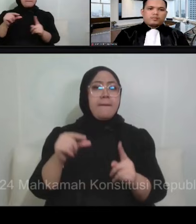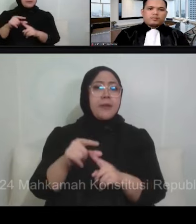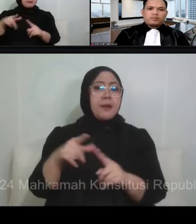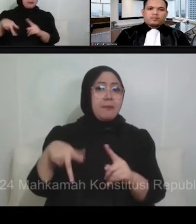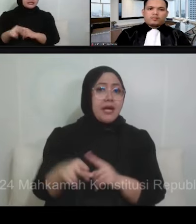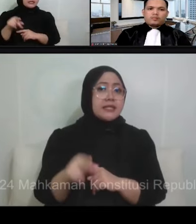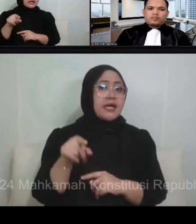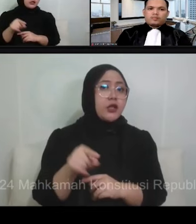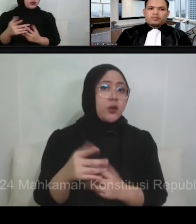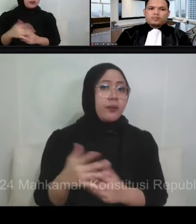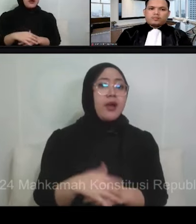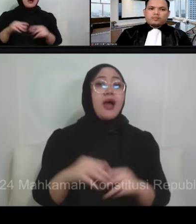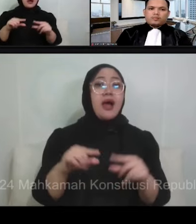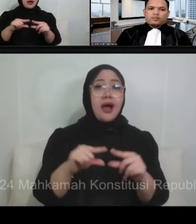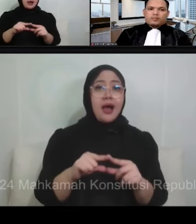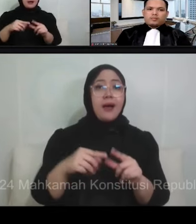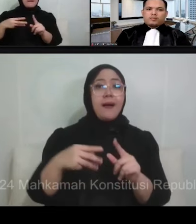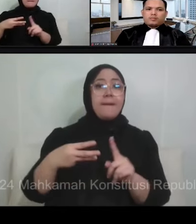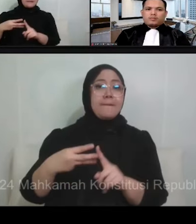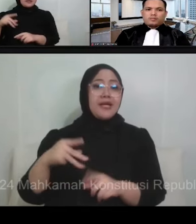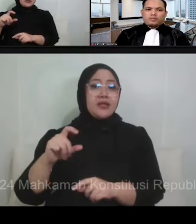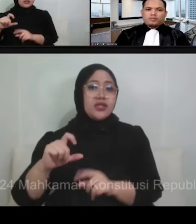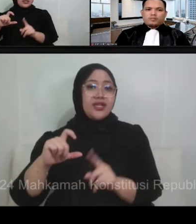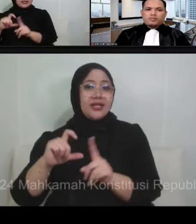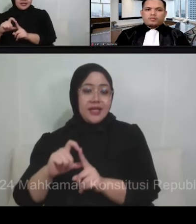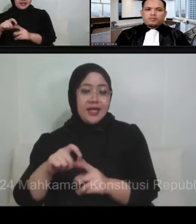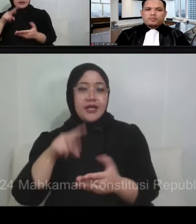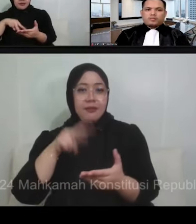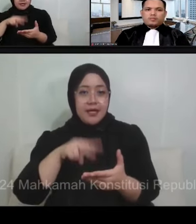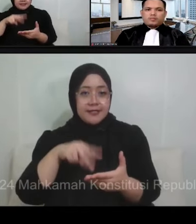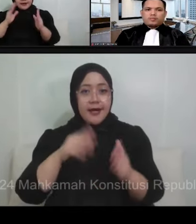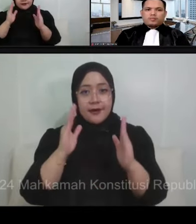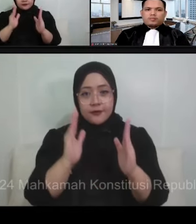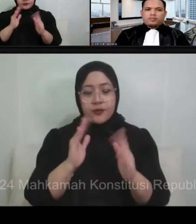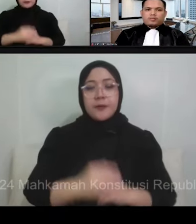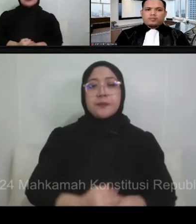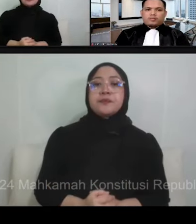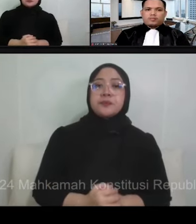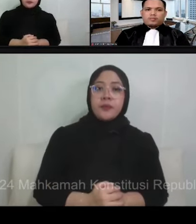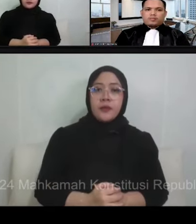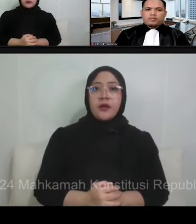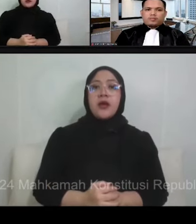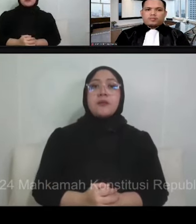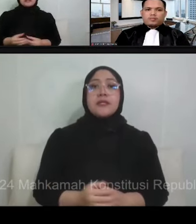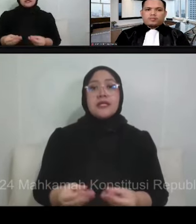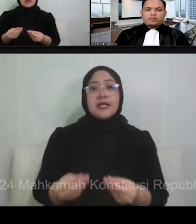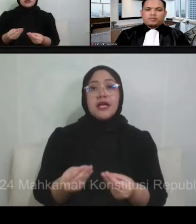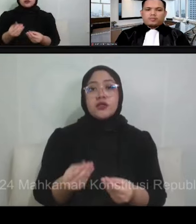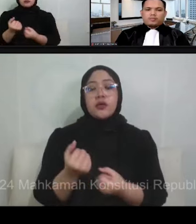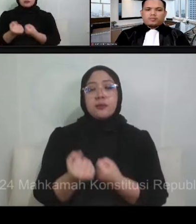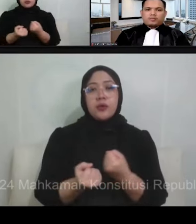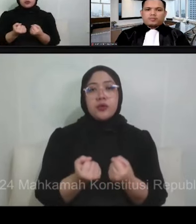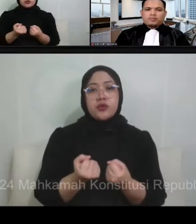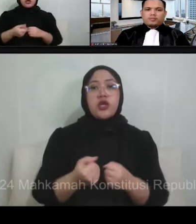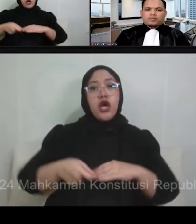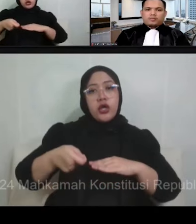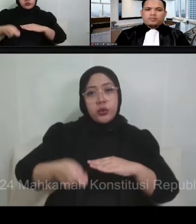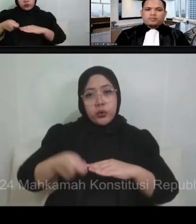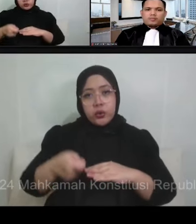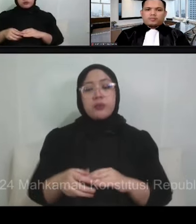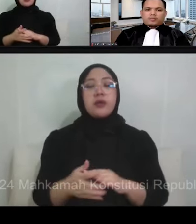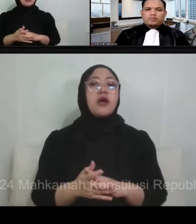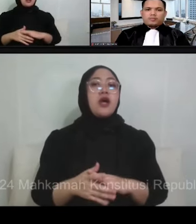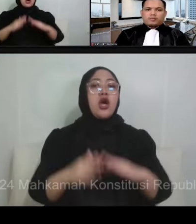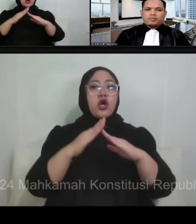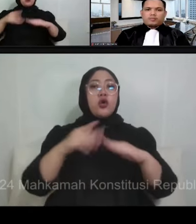a b c d dianggap dibacakan dapat diajukan upaya hukum praperadilan kepengadilan Negeri dua